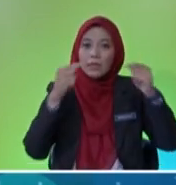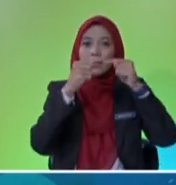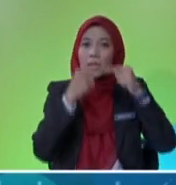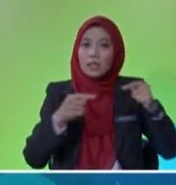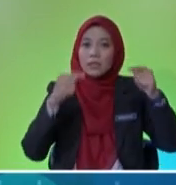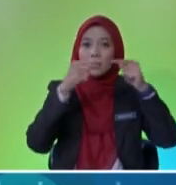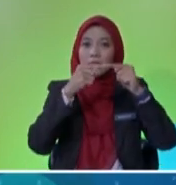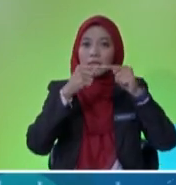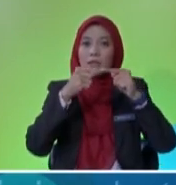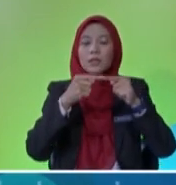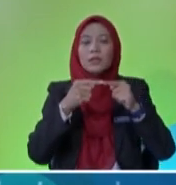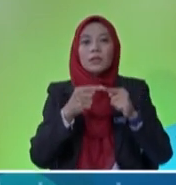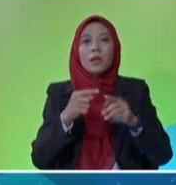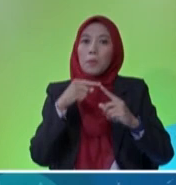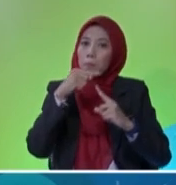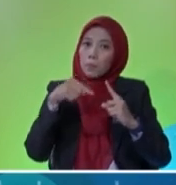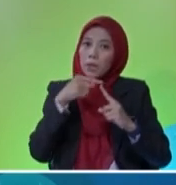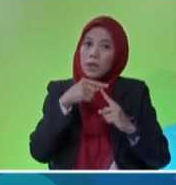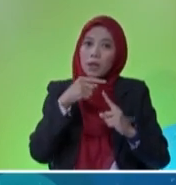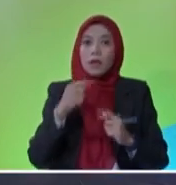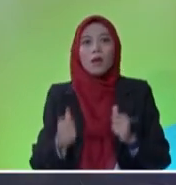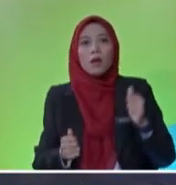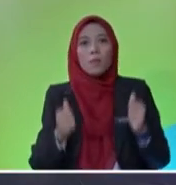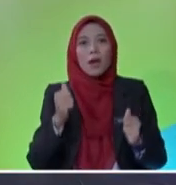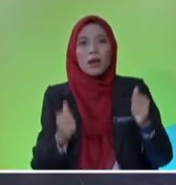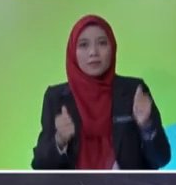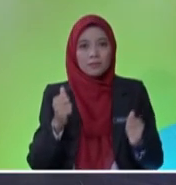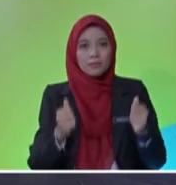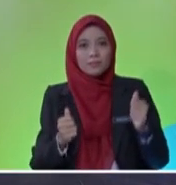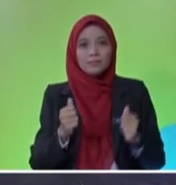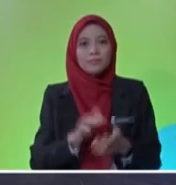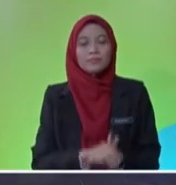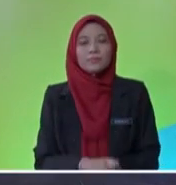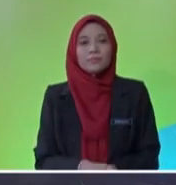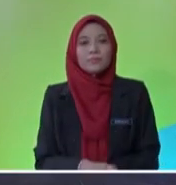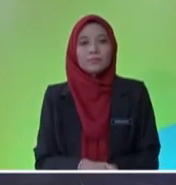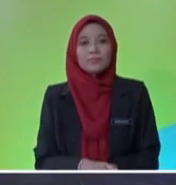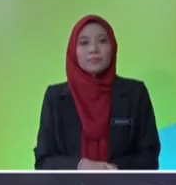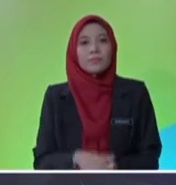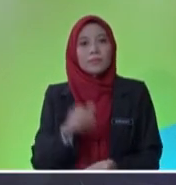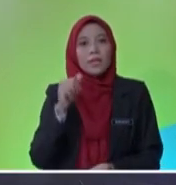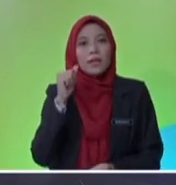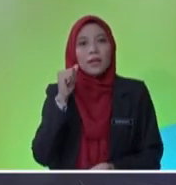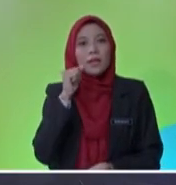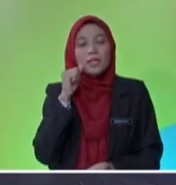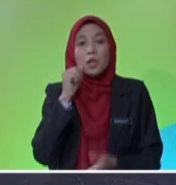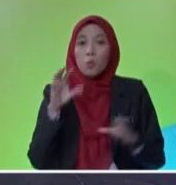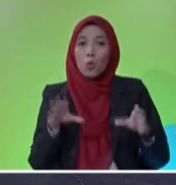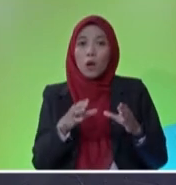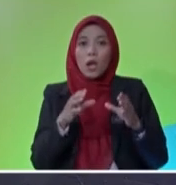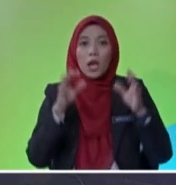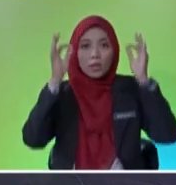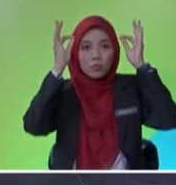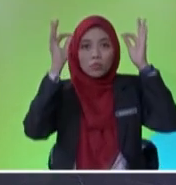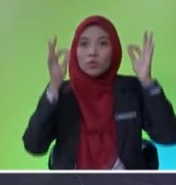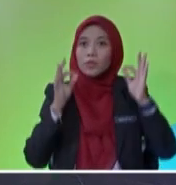memandu Ah iya mbak rumusan adik-adik sahabatku parumus sadis itu dia